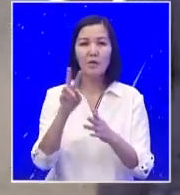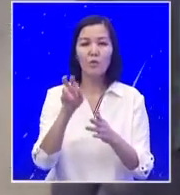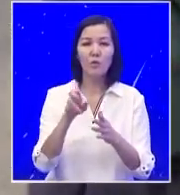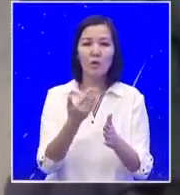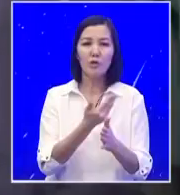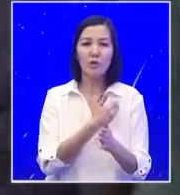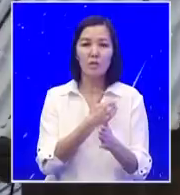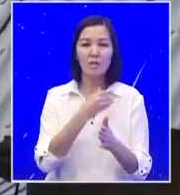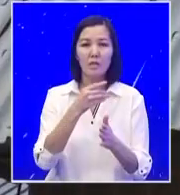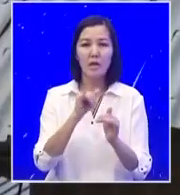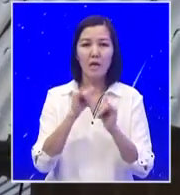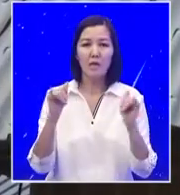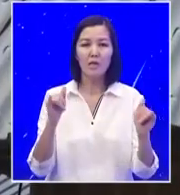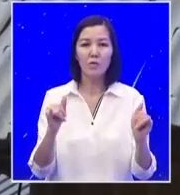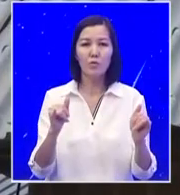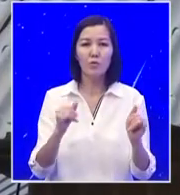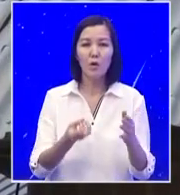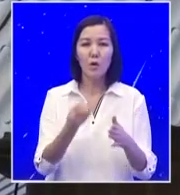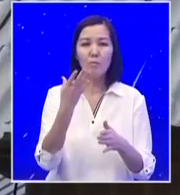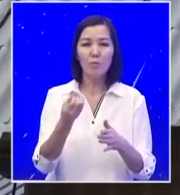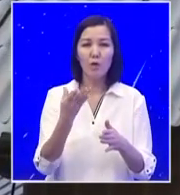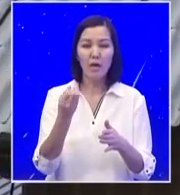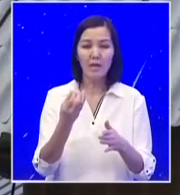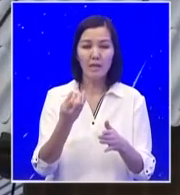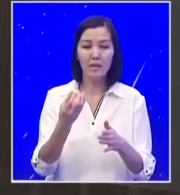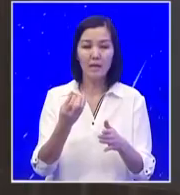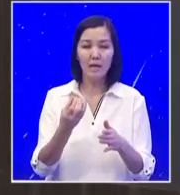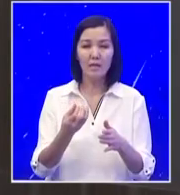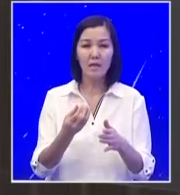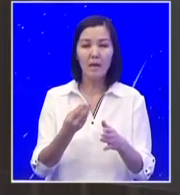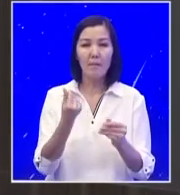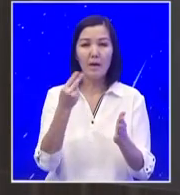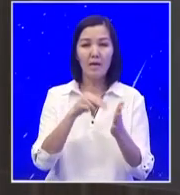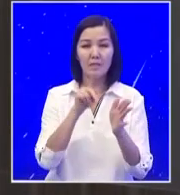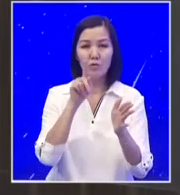Сарапшылар долларға сұраныстың артуын мұнай бағасының төмендеуімен байланыстырады.